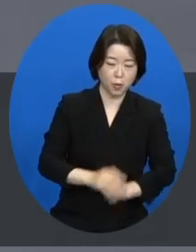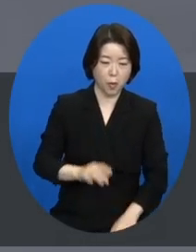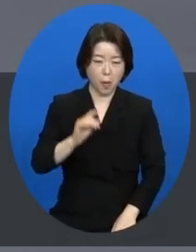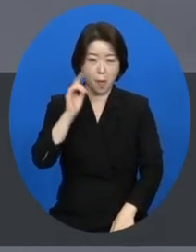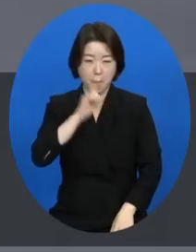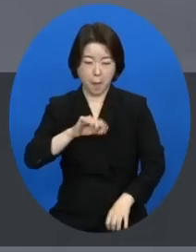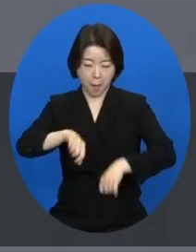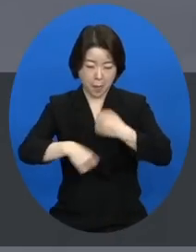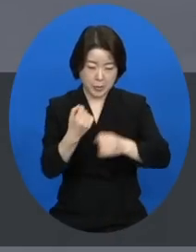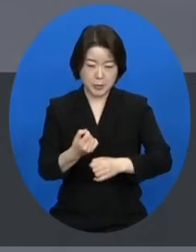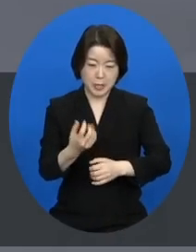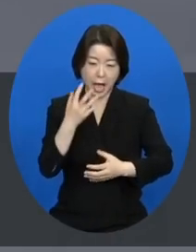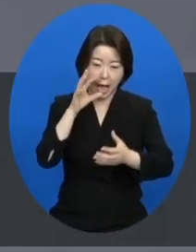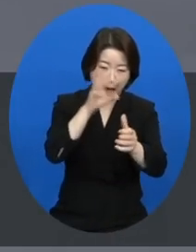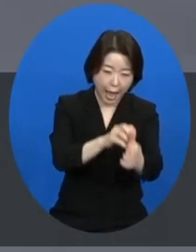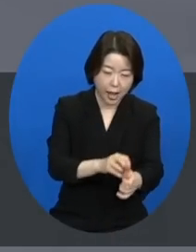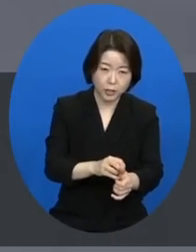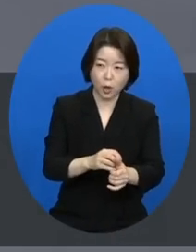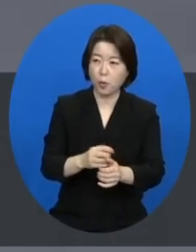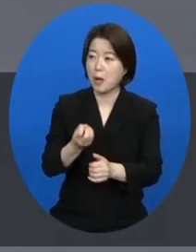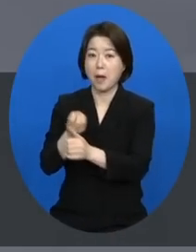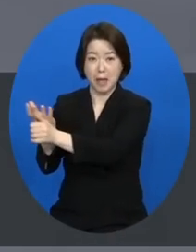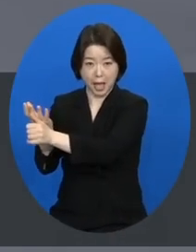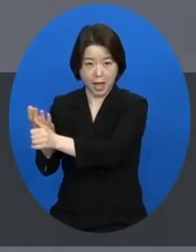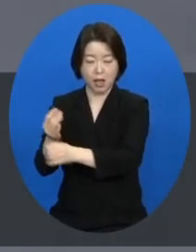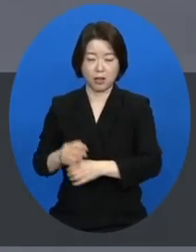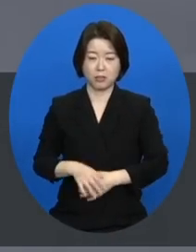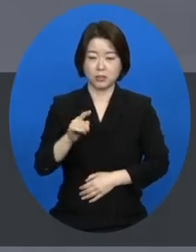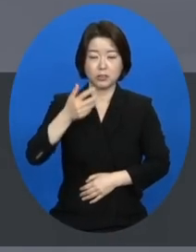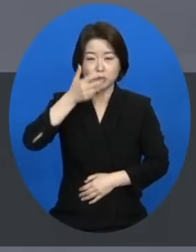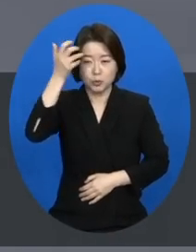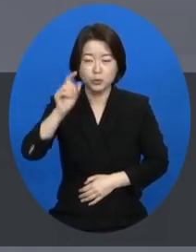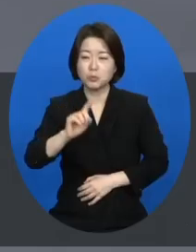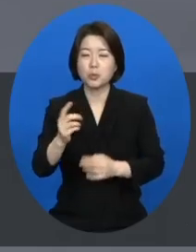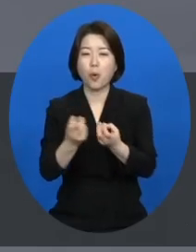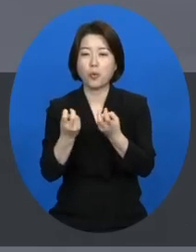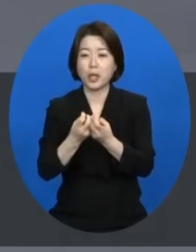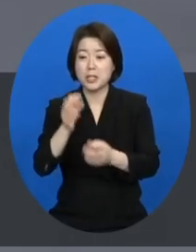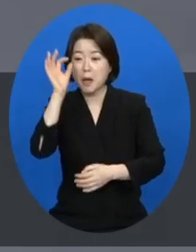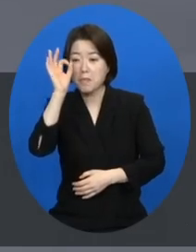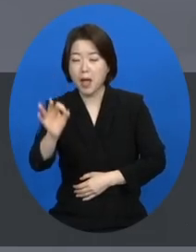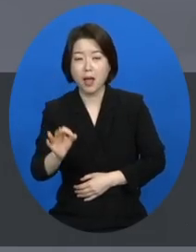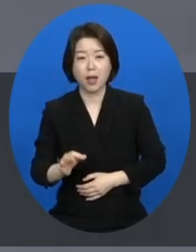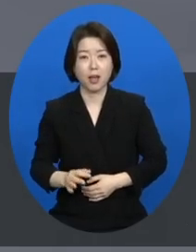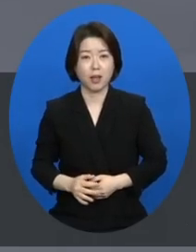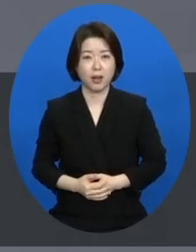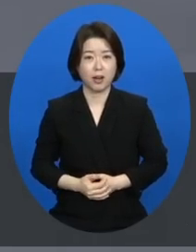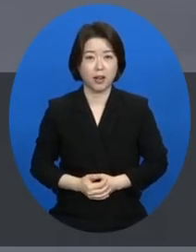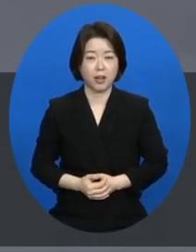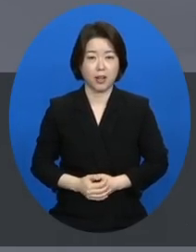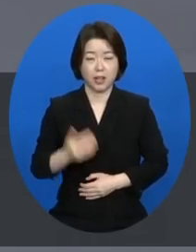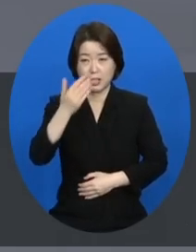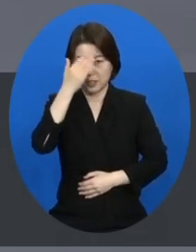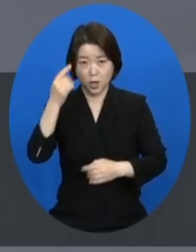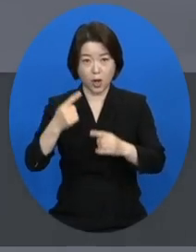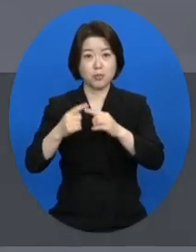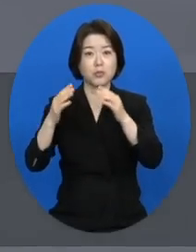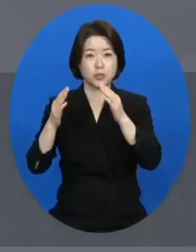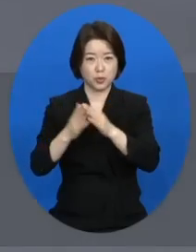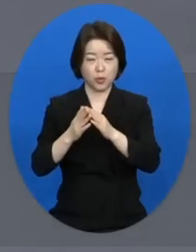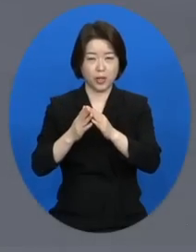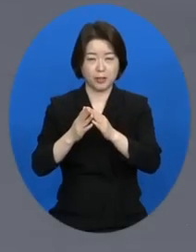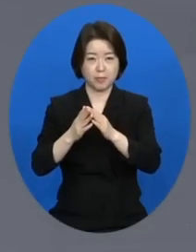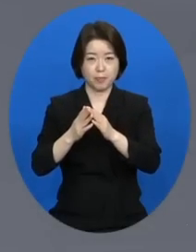짐승이 그를 잡아먹었다라고 하자 그의 꿈이 어떻게 되는지를 우리가 볼 것이라. 우리가 젊은이 교회